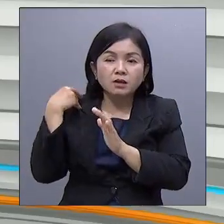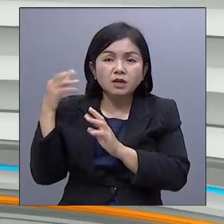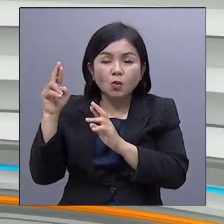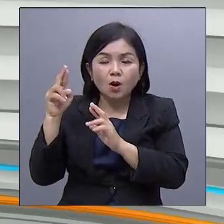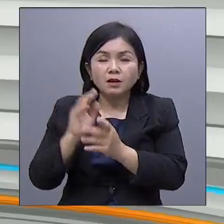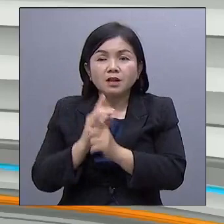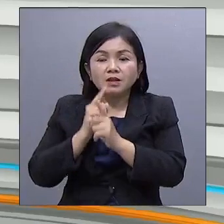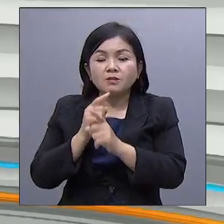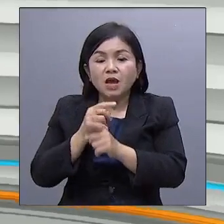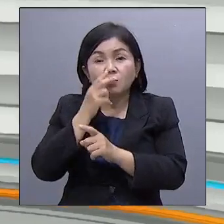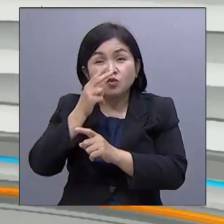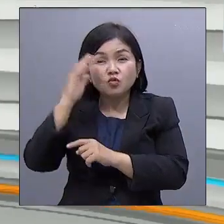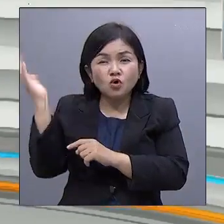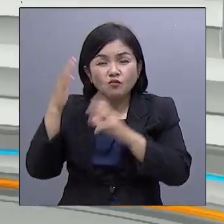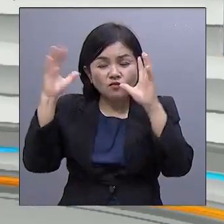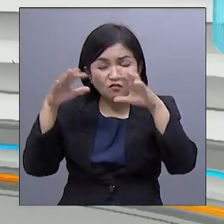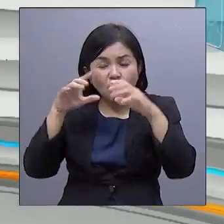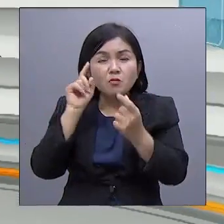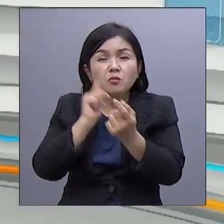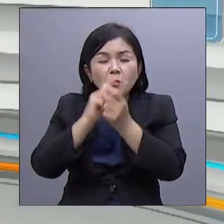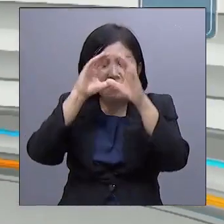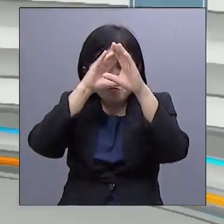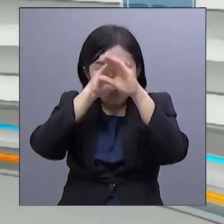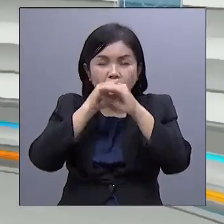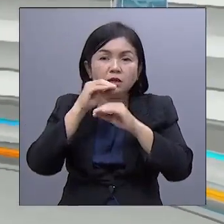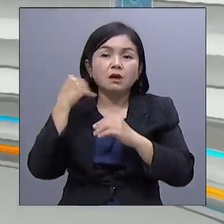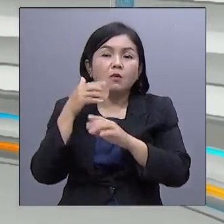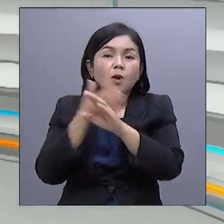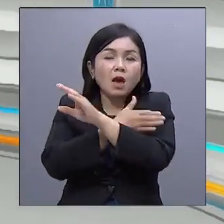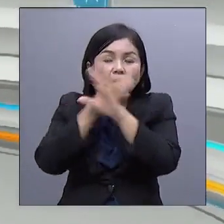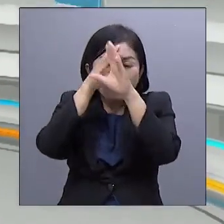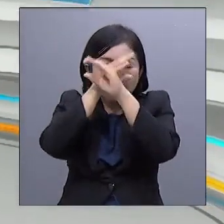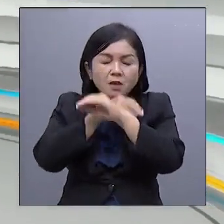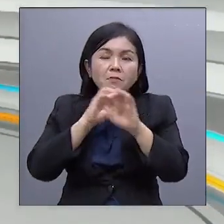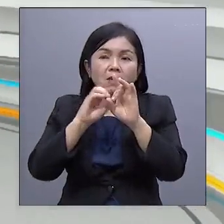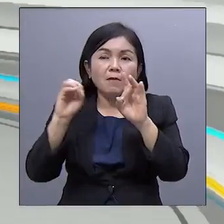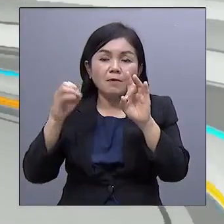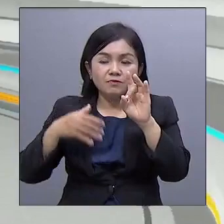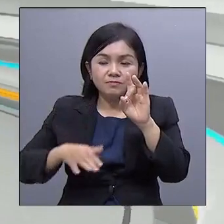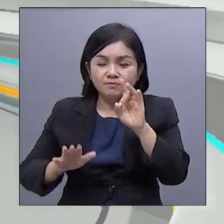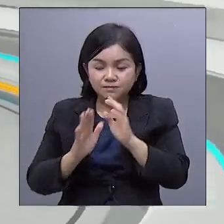และกลับมาติดตามรายงานสภาพอากาศได้ใหม่ในช่วงข่าวค่ำมิติใหม่เวลาก่อน 20:00 น.สวัสดีค่ะ